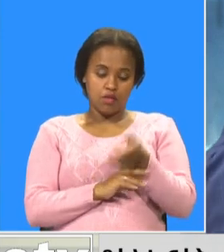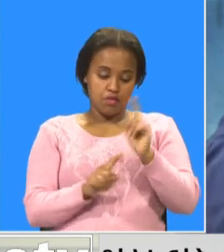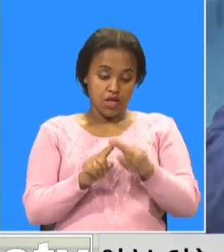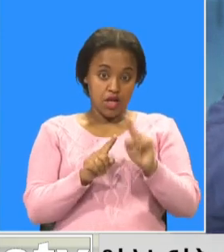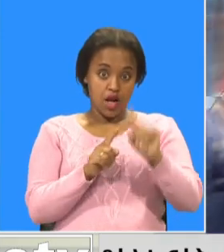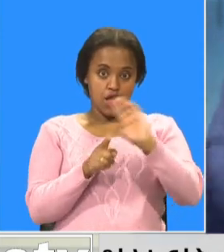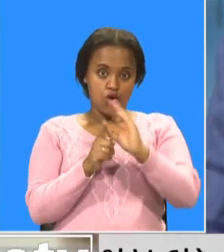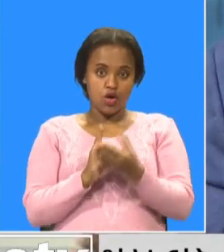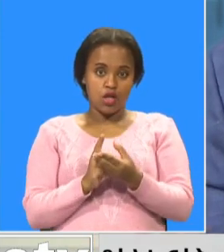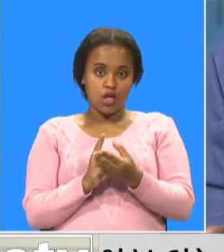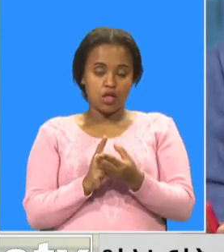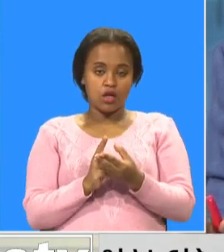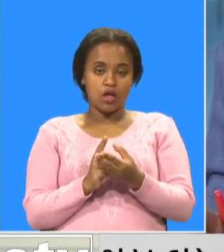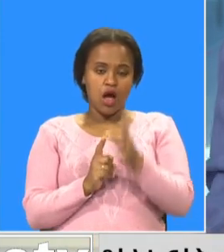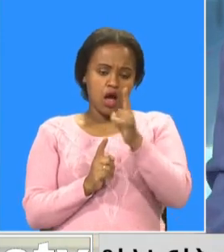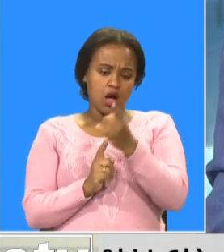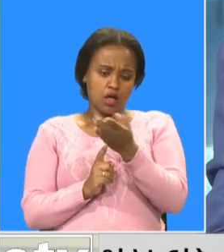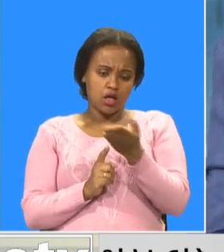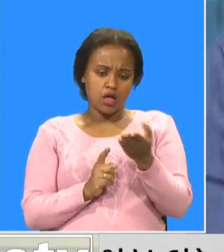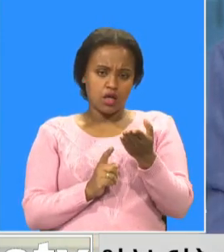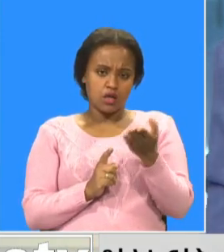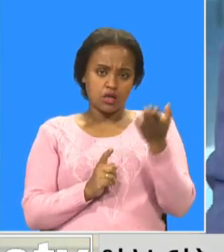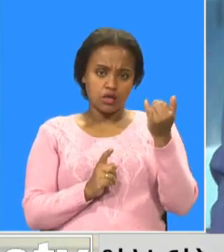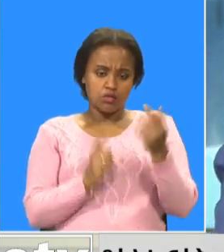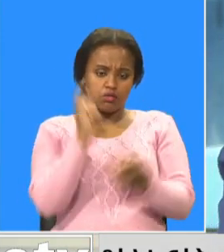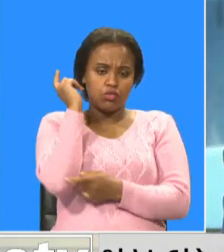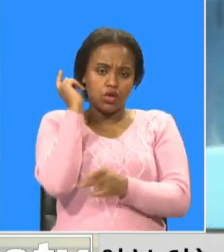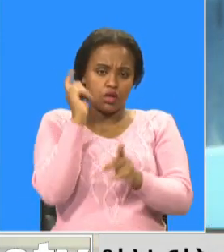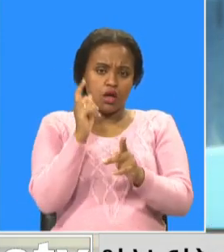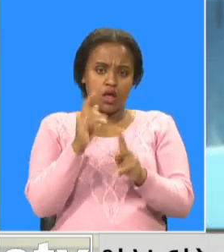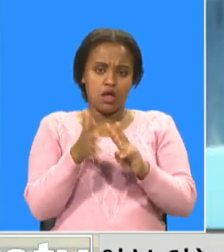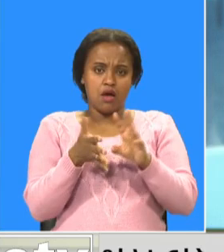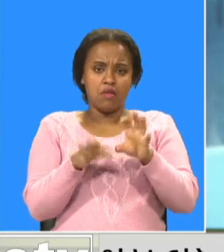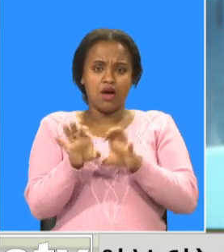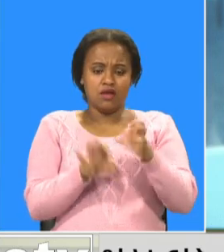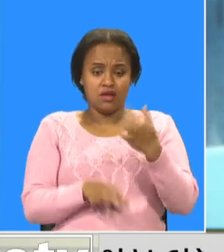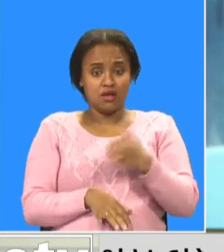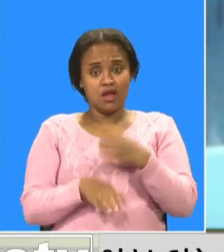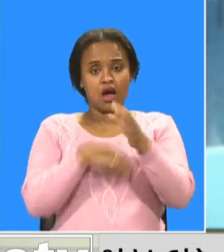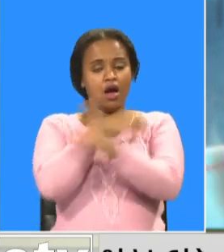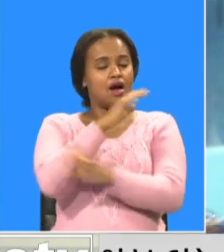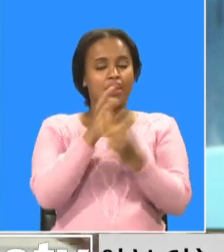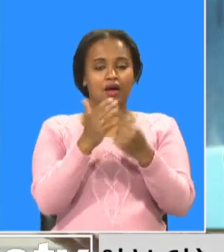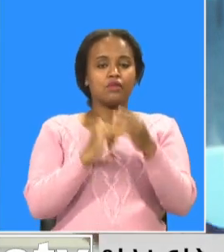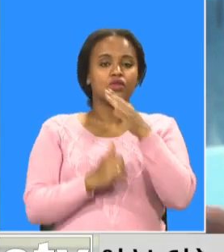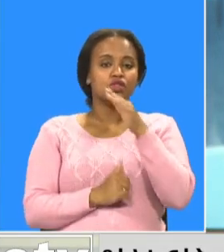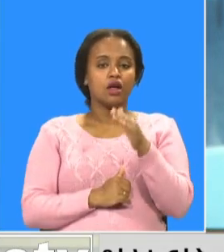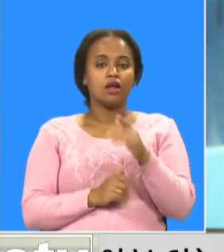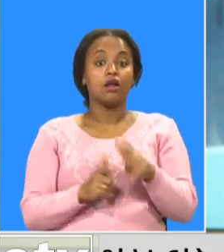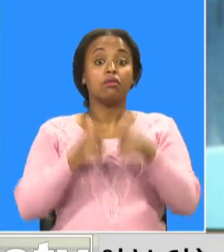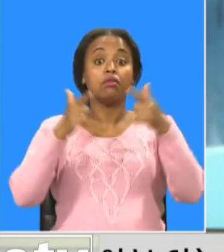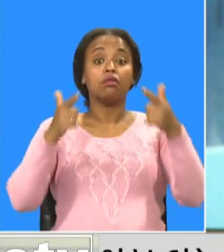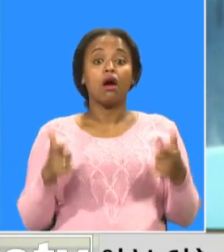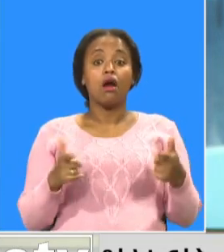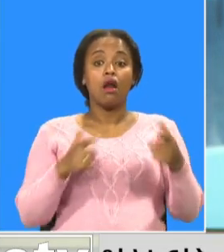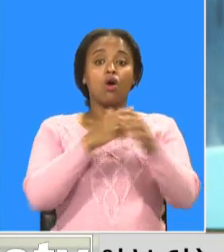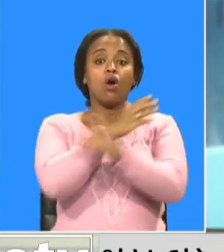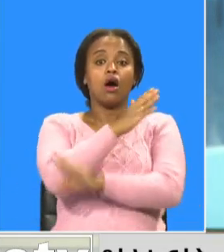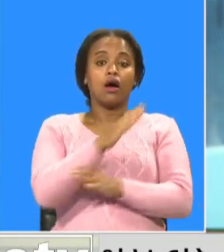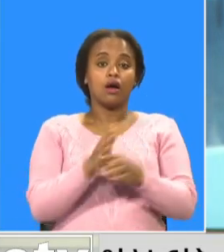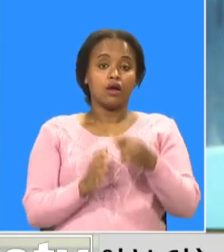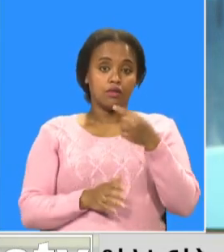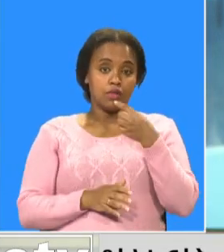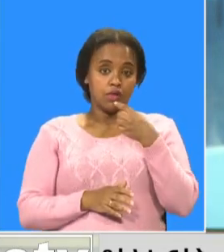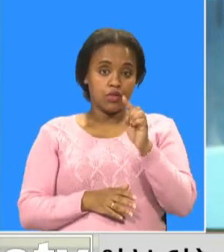ብሎ ነገሮችን ወደ አንድ ሳይድ የመውሰድ ቅድም ፖለቲሳይዝ የማድረግ ይሄ በእኛም ሀገር ብቻ አይደለም በታላቁ ሀገር